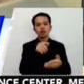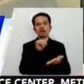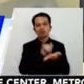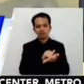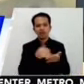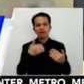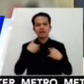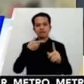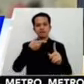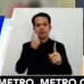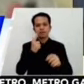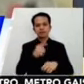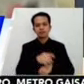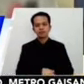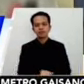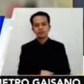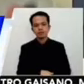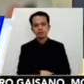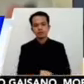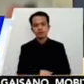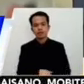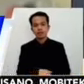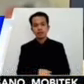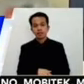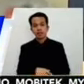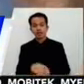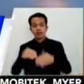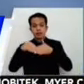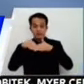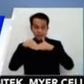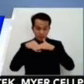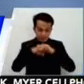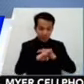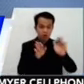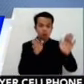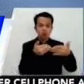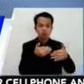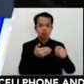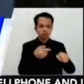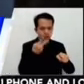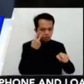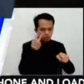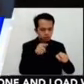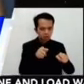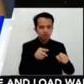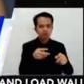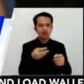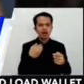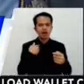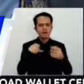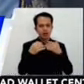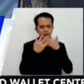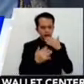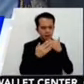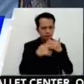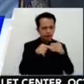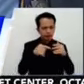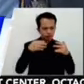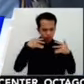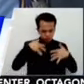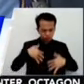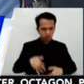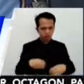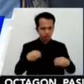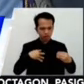incident pagpasok ng mga pulis sa unit nakita nila ang dalawang biktima na duguan at nakahanda is sahing may tama po sila